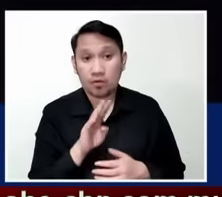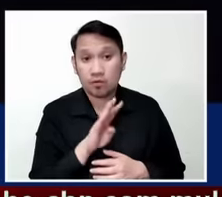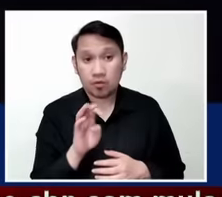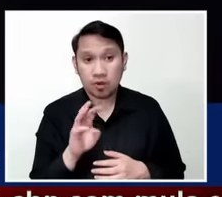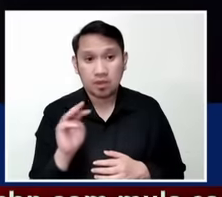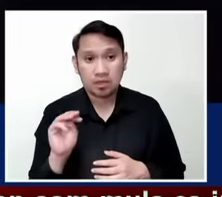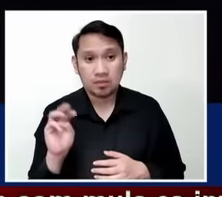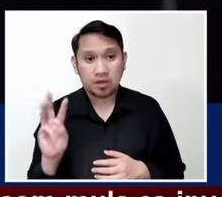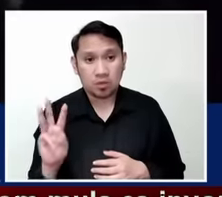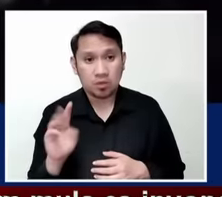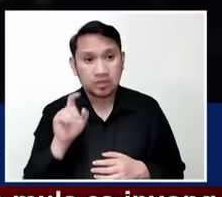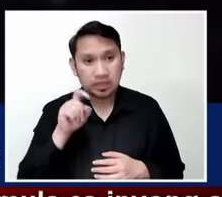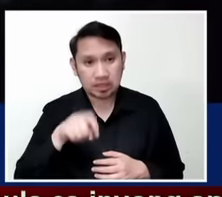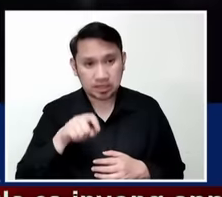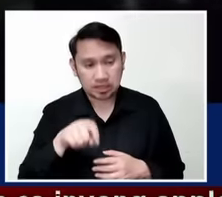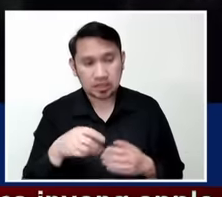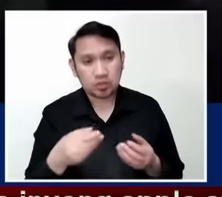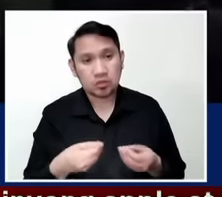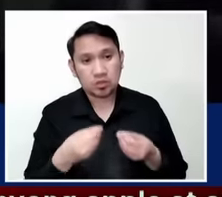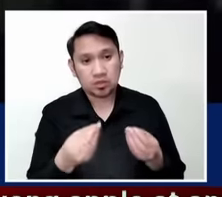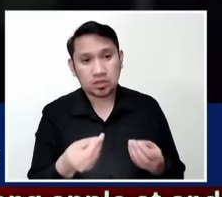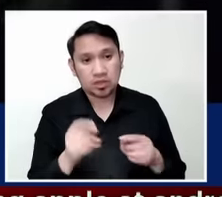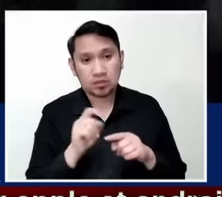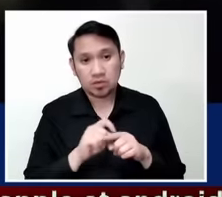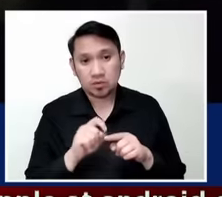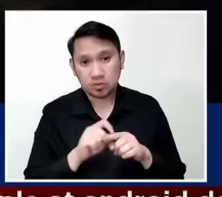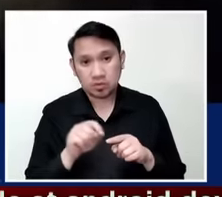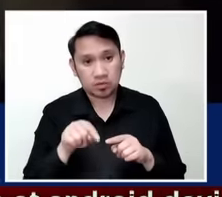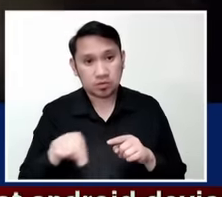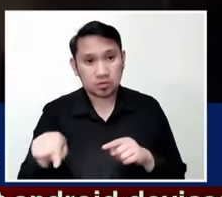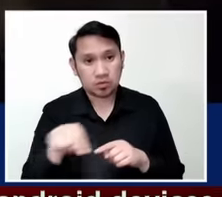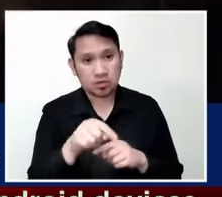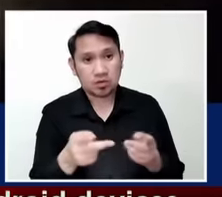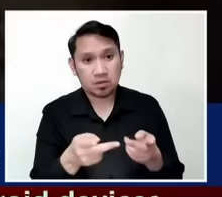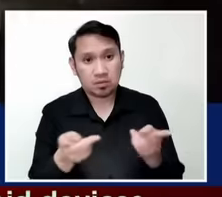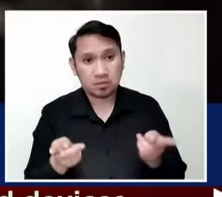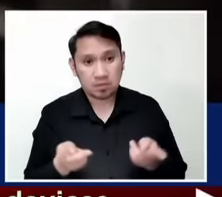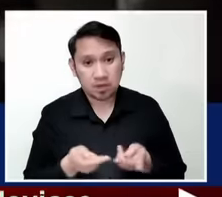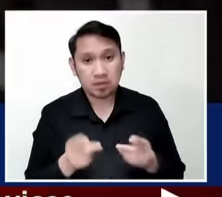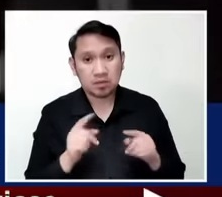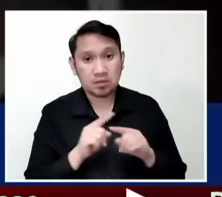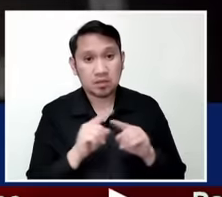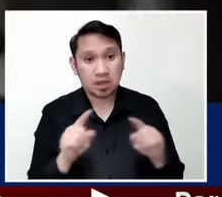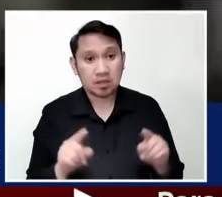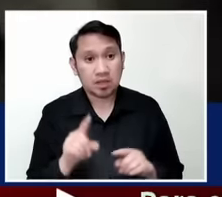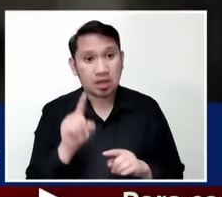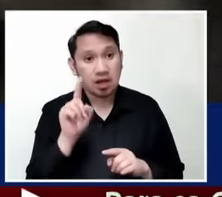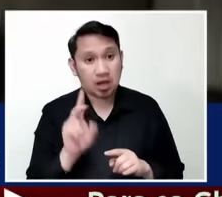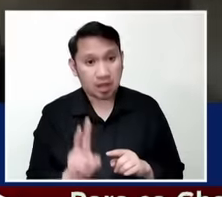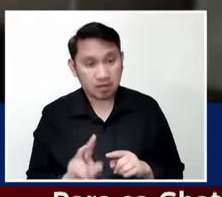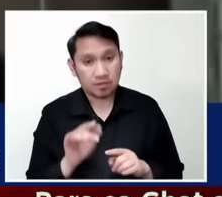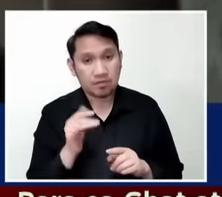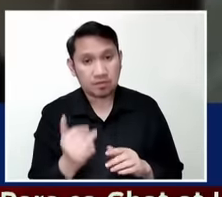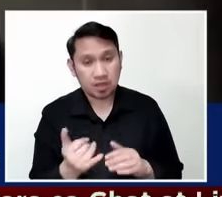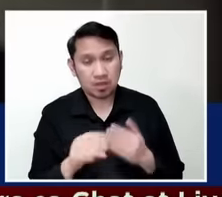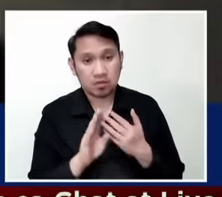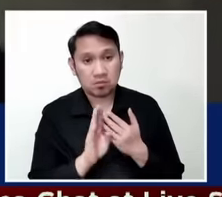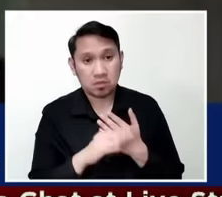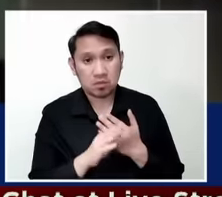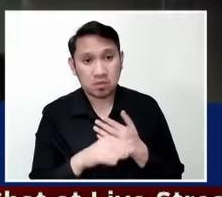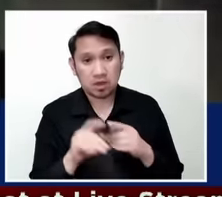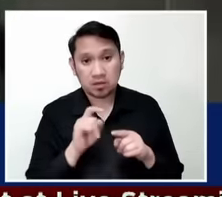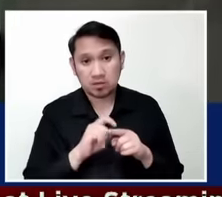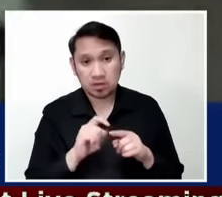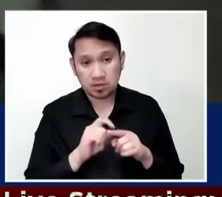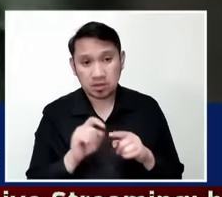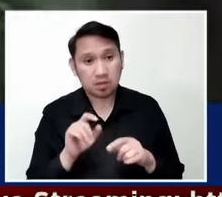ang kailangan para masuplayan ng kuryente ang mga apektadong lugar. Pero nasa kalahati pa lang ang nage-generate na kuryente ngayon ng mga power